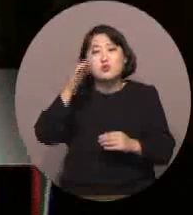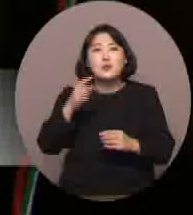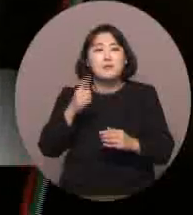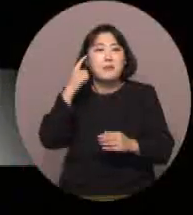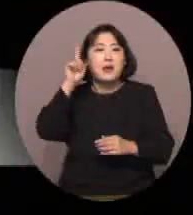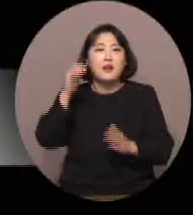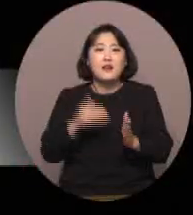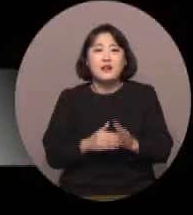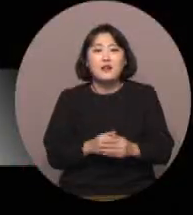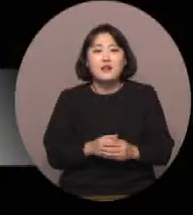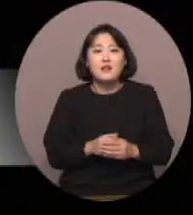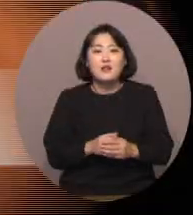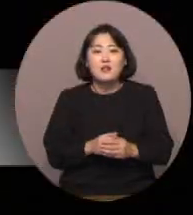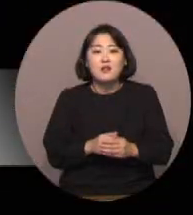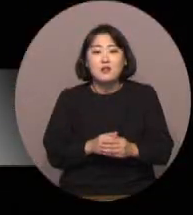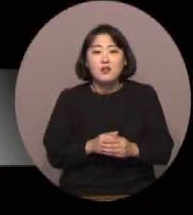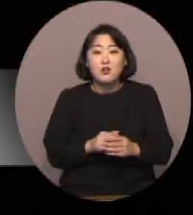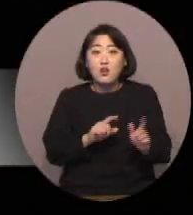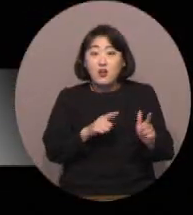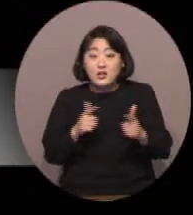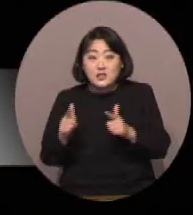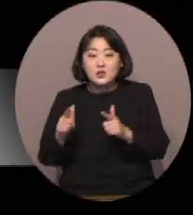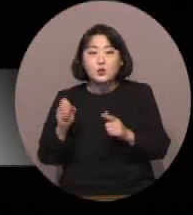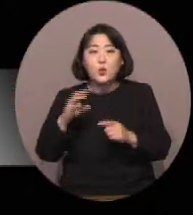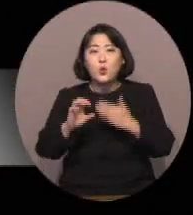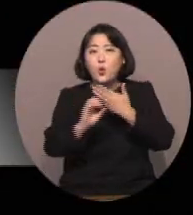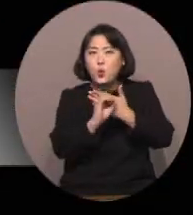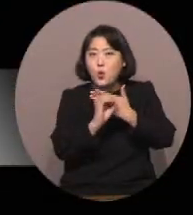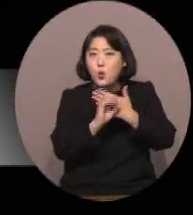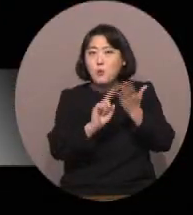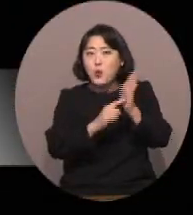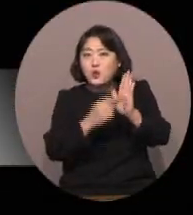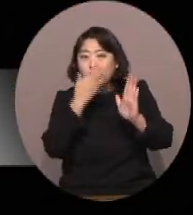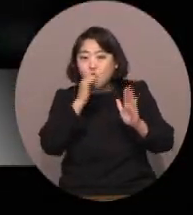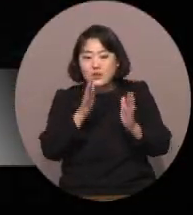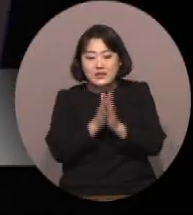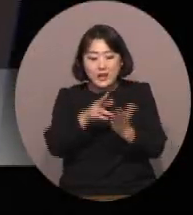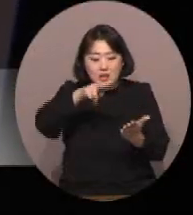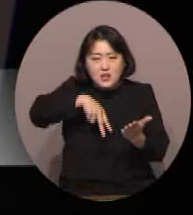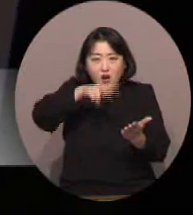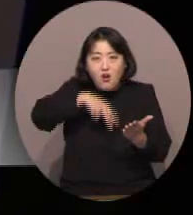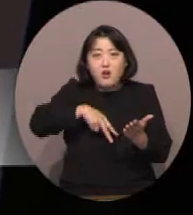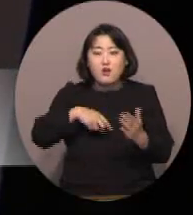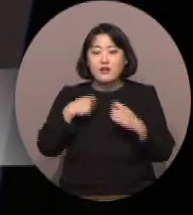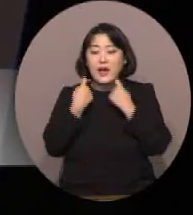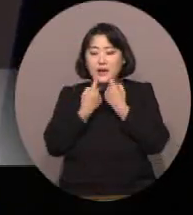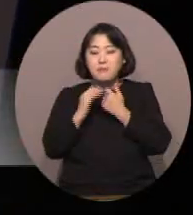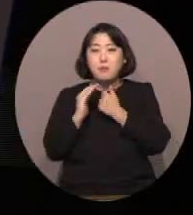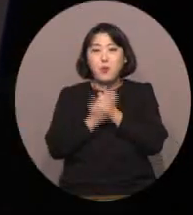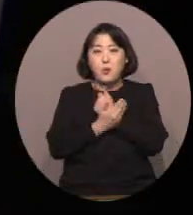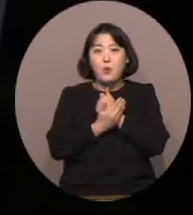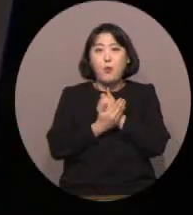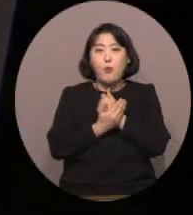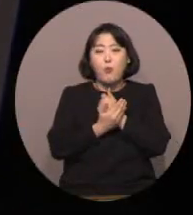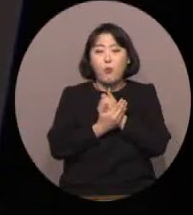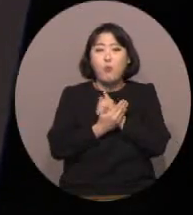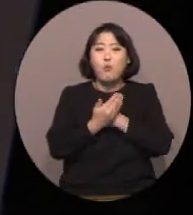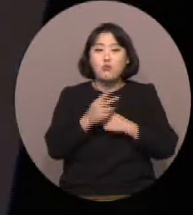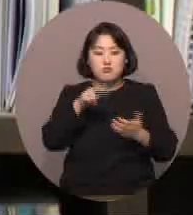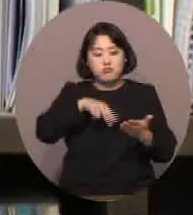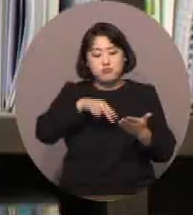설계됐습니다. 다양한 형태의 표시나 로고도 연출할 수 있고 책을 읽을 때 등 사생활 보호 등에 적용이